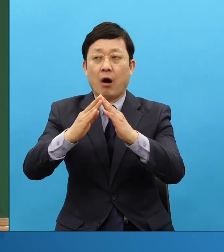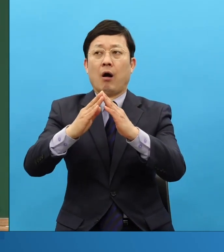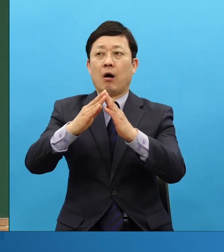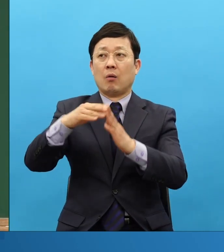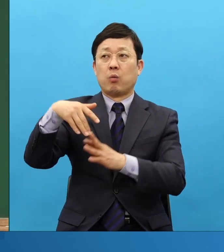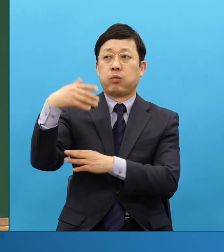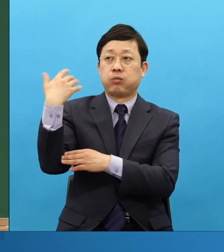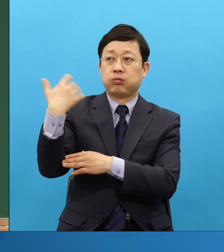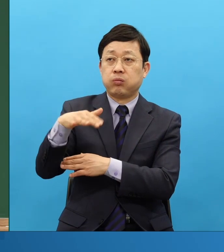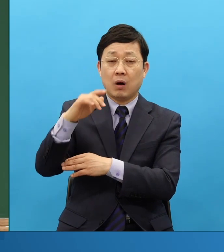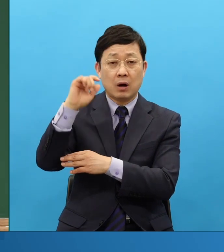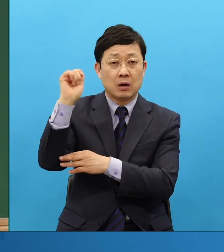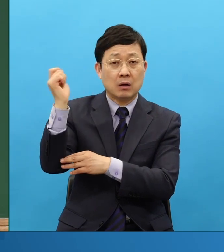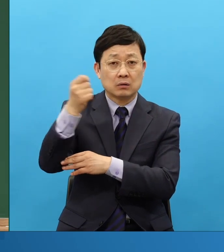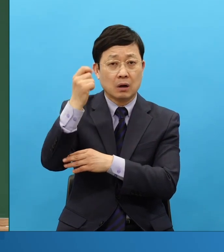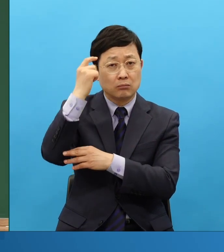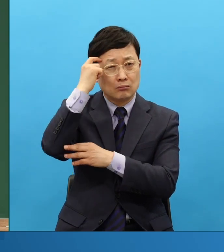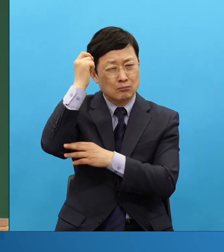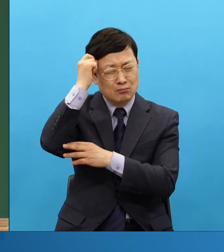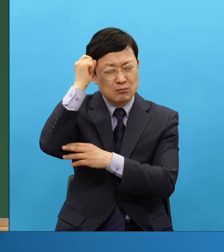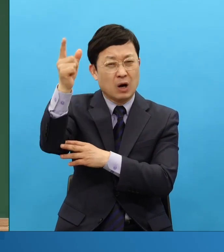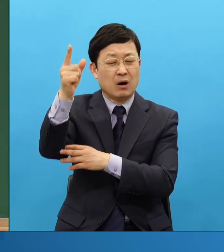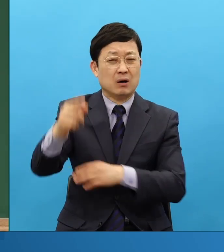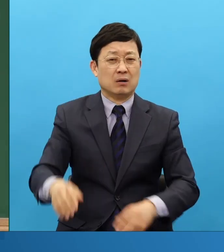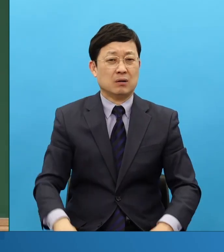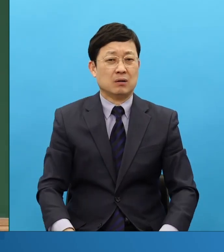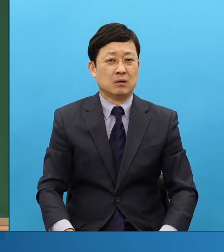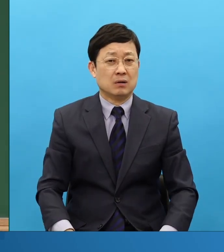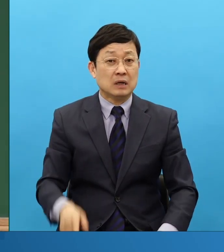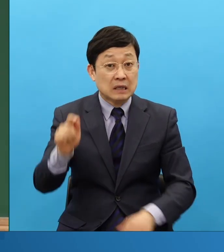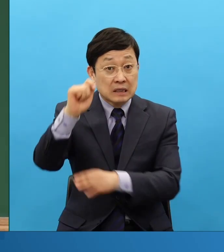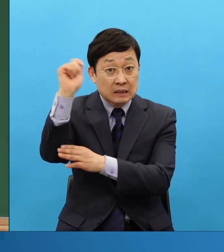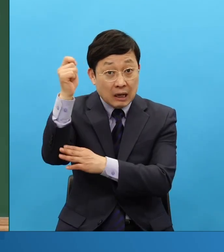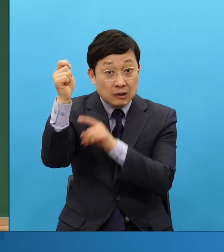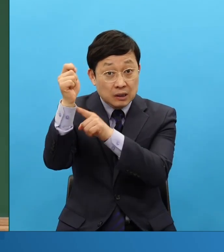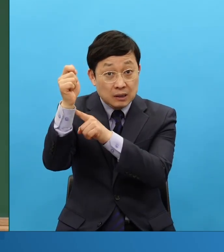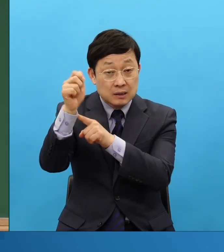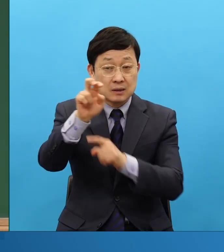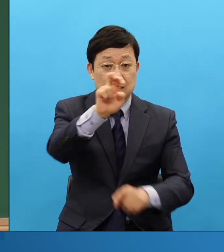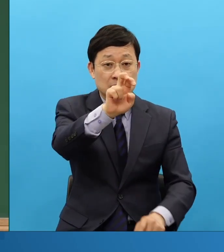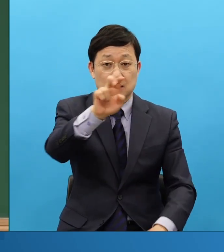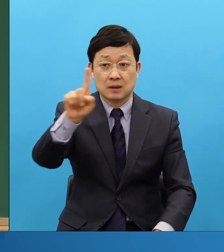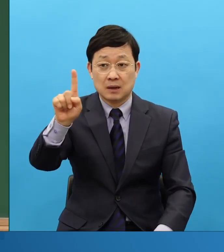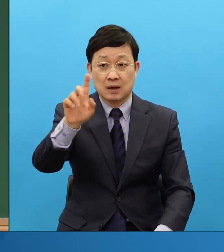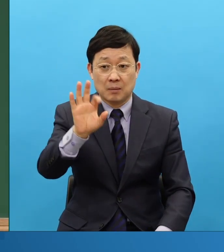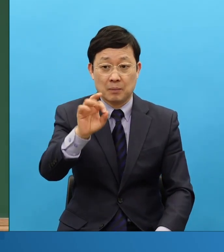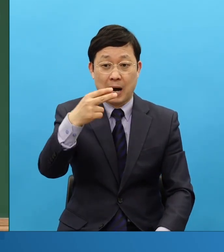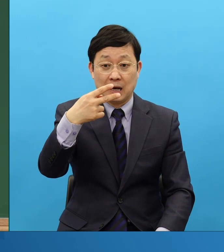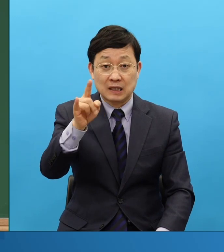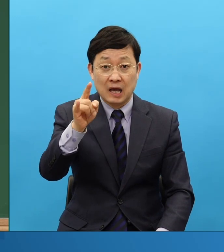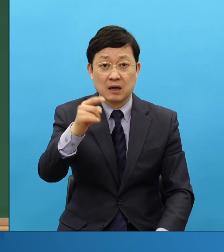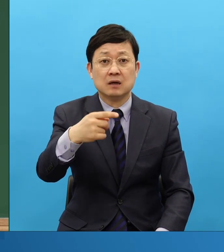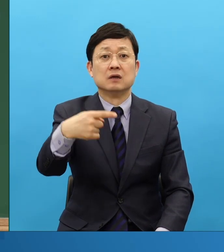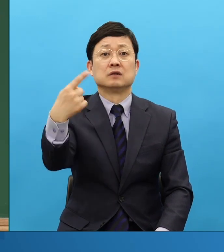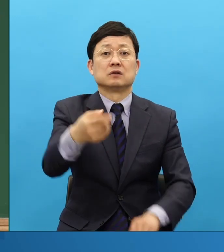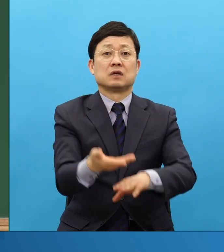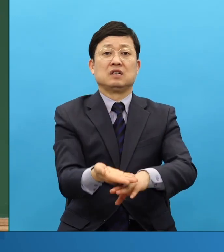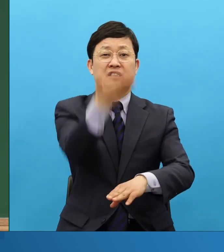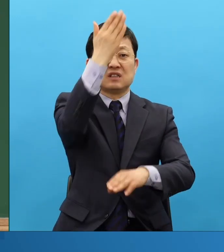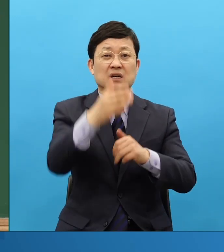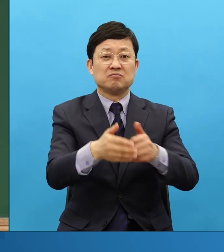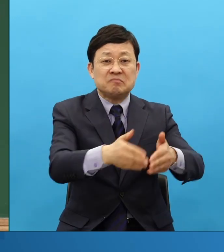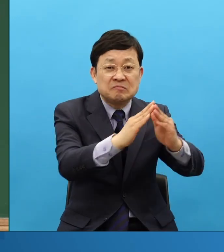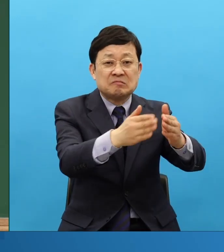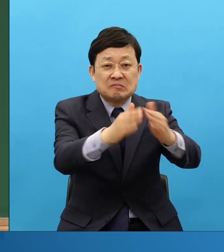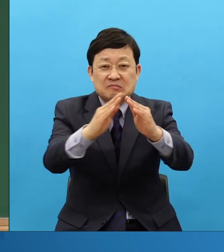So David, he was a tremendous individual. 망대를 천 개 만들었다는 것은 이스라엘 조금만 아니라 전체를 보호할 수 있는 걸 만들었다는 말이에요.